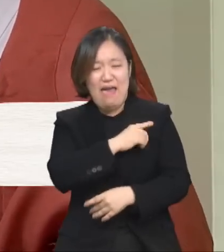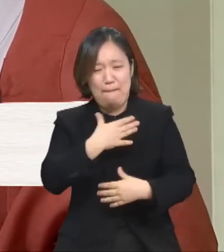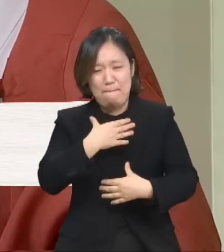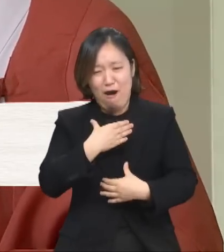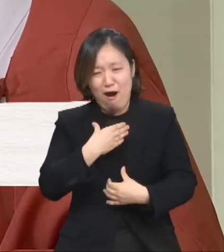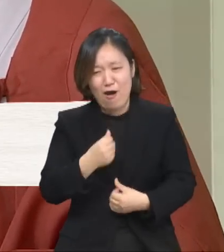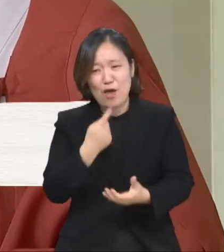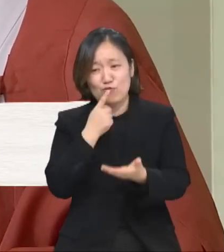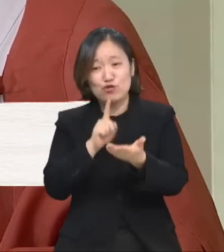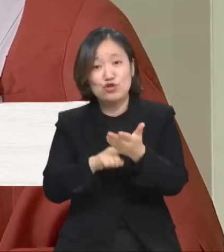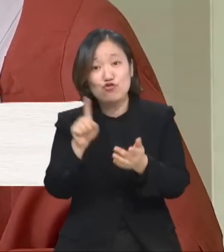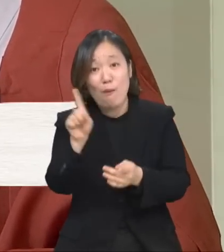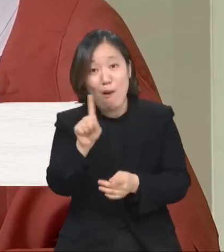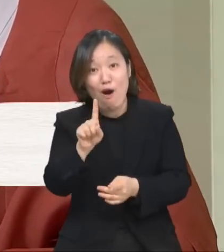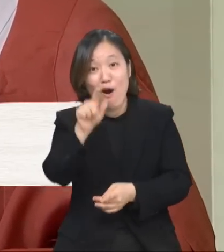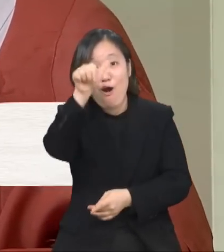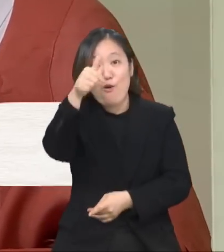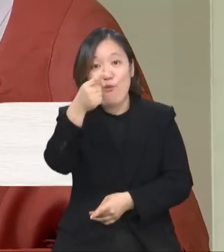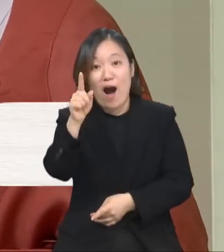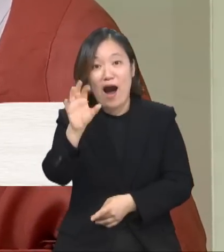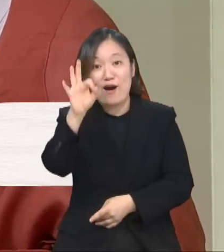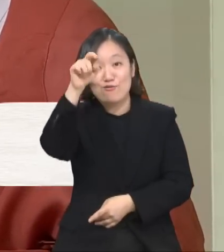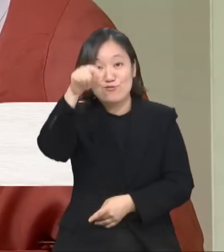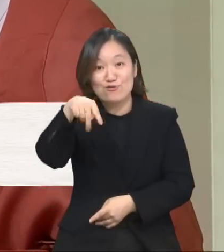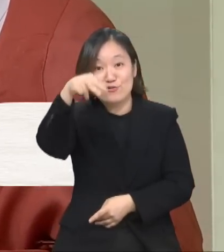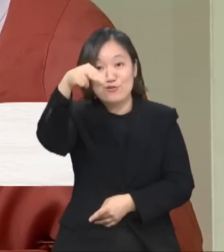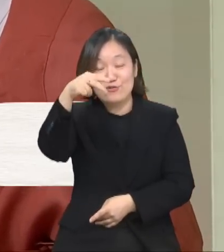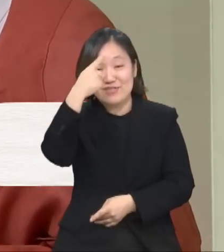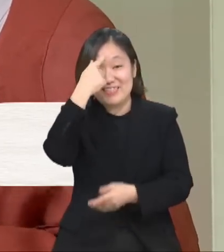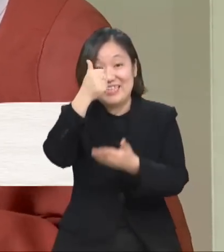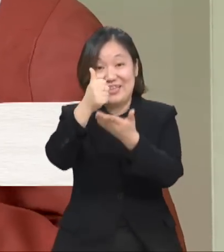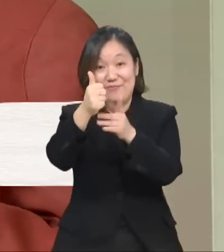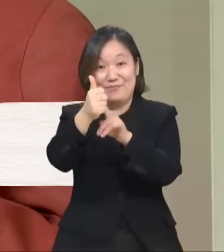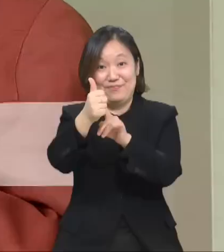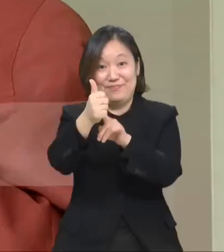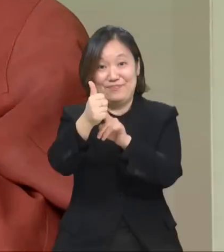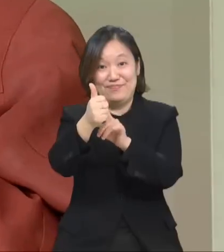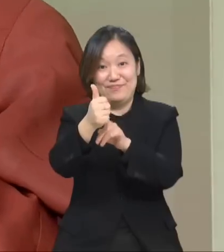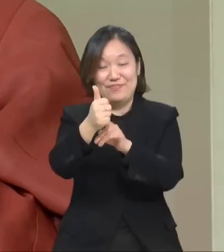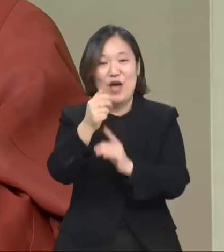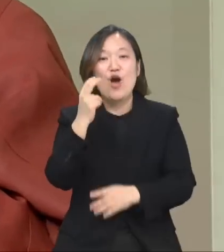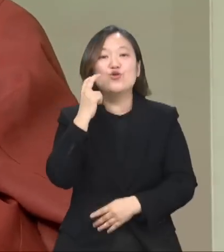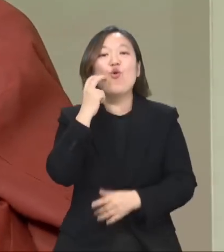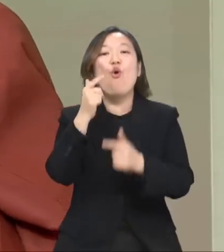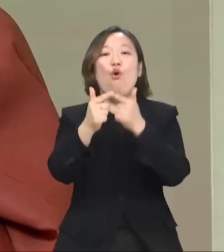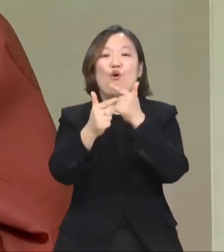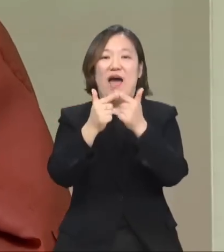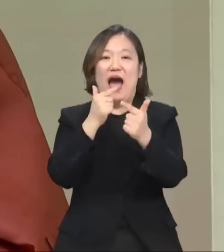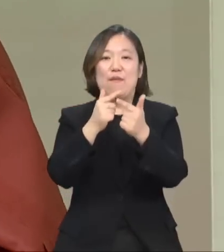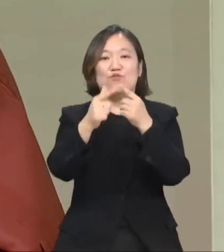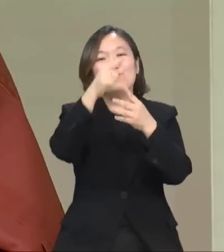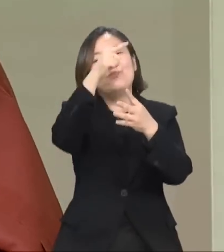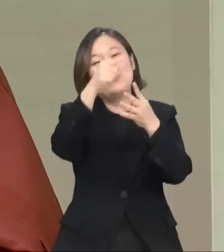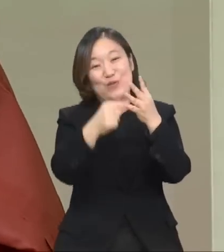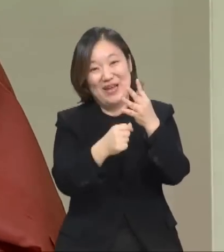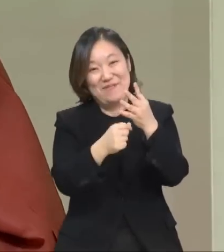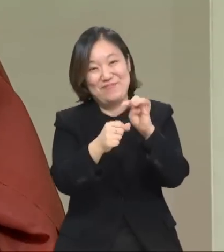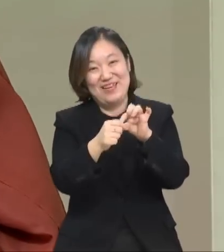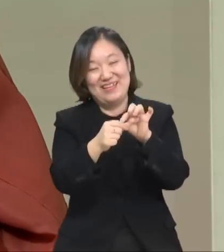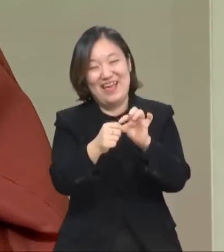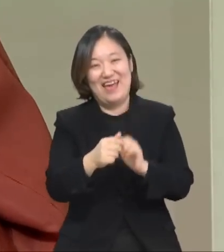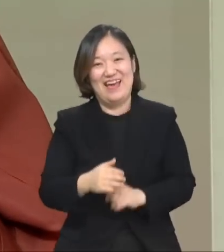소중한 나 무한 행복이었습니다 그렇죠 소중한 날 무한 행복이